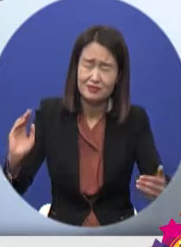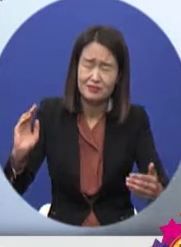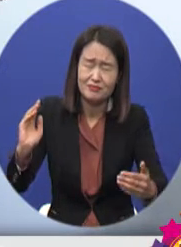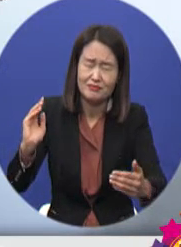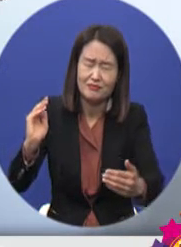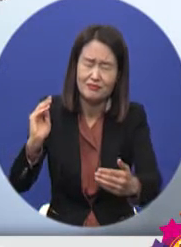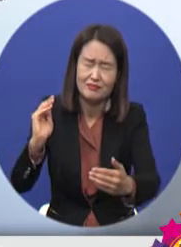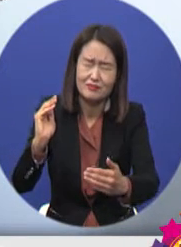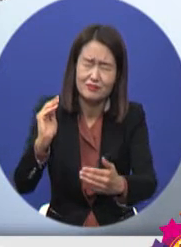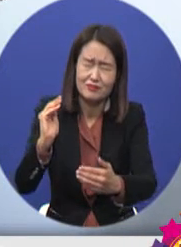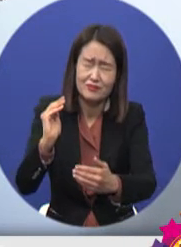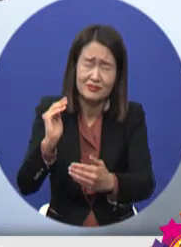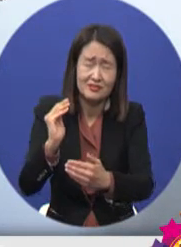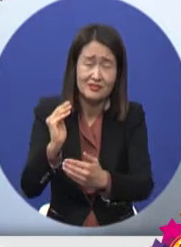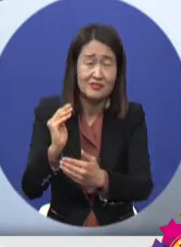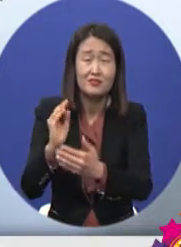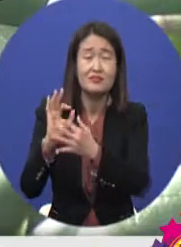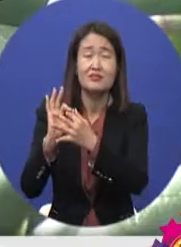안아주면서